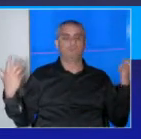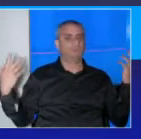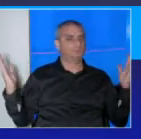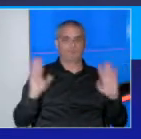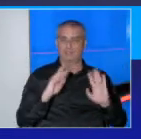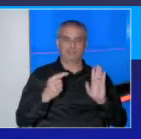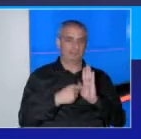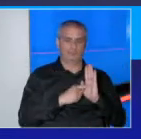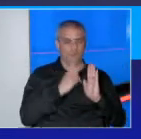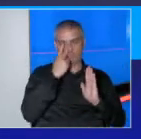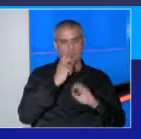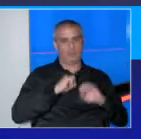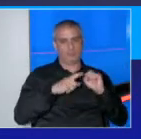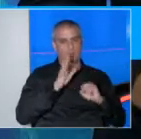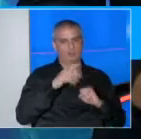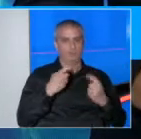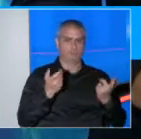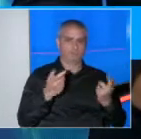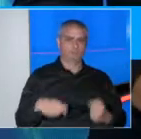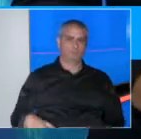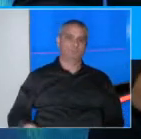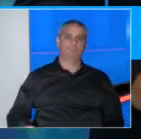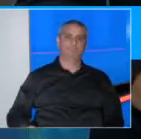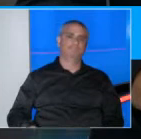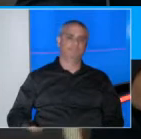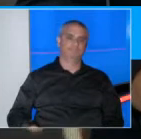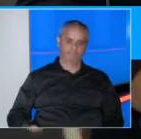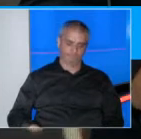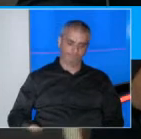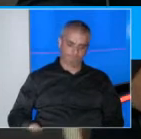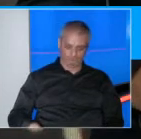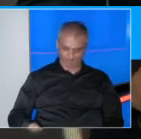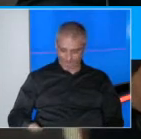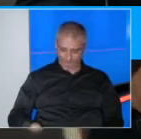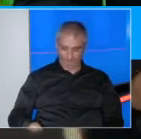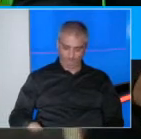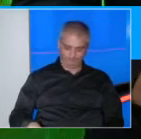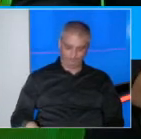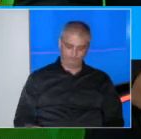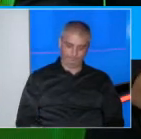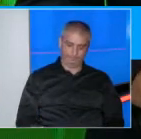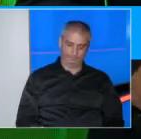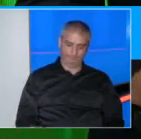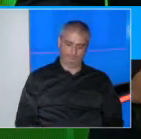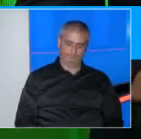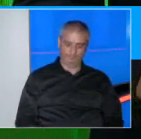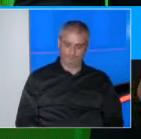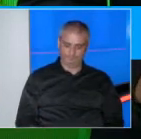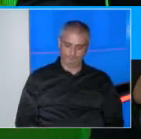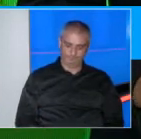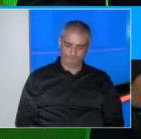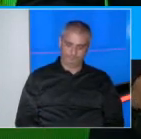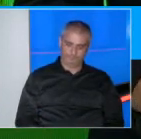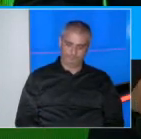סיבה שלא נראה את ההתנהלות הזאת גם בשוטף בממשלה. טוב, אז עוד קצת יותר מ-48 שעות למנדט של לפיד, כנראה אז ברגע